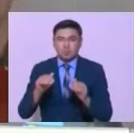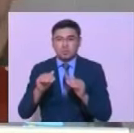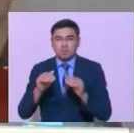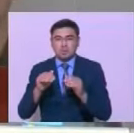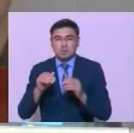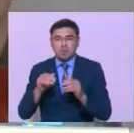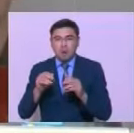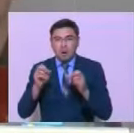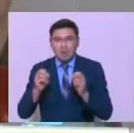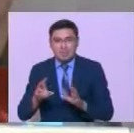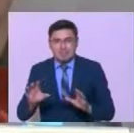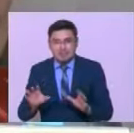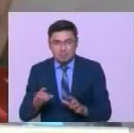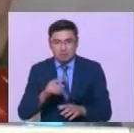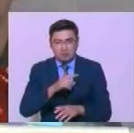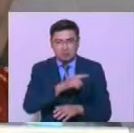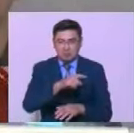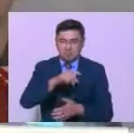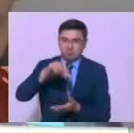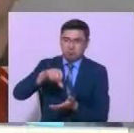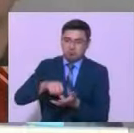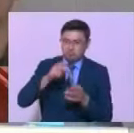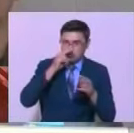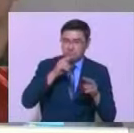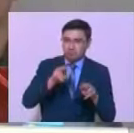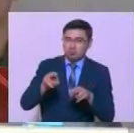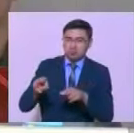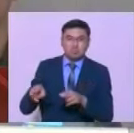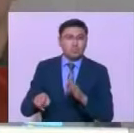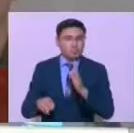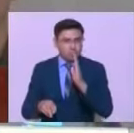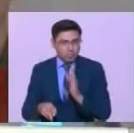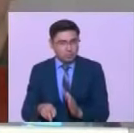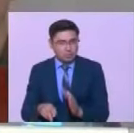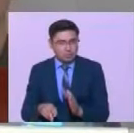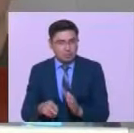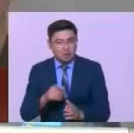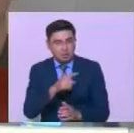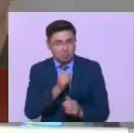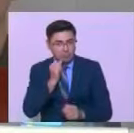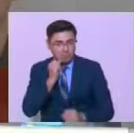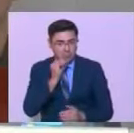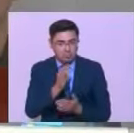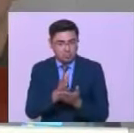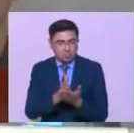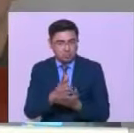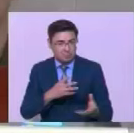тұрақтылығын, бейбітшілігін күзету. Соған күнделікті өз қызметімізбен үлес қосатын